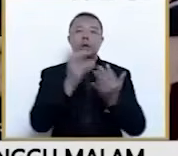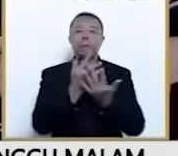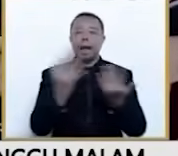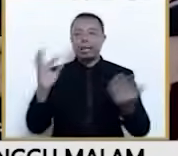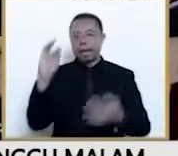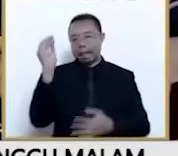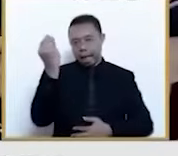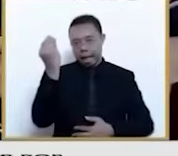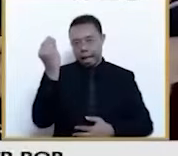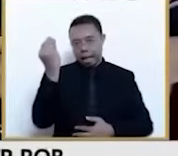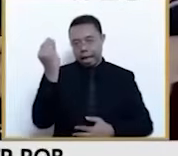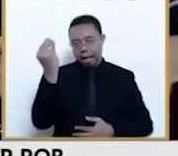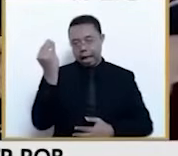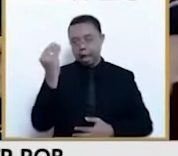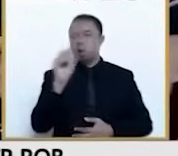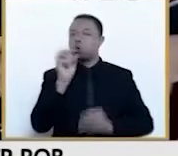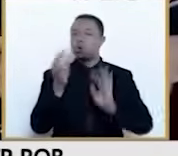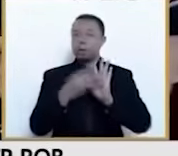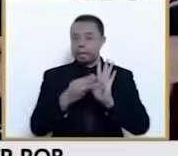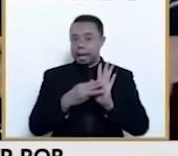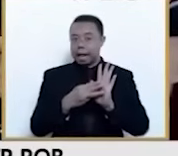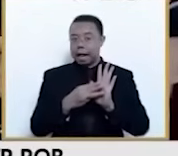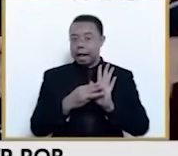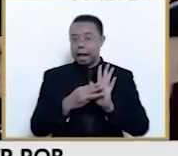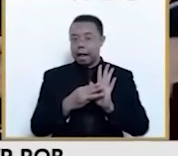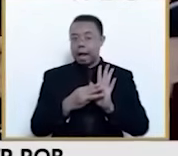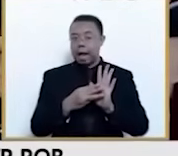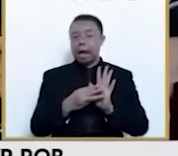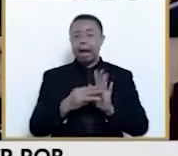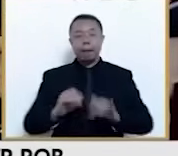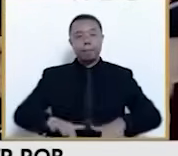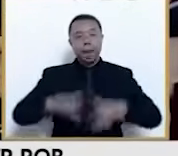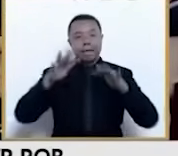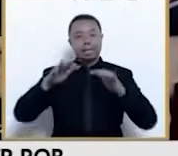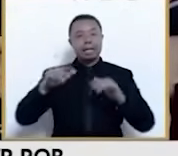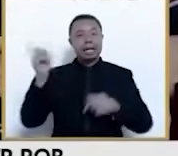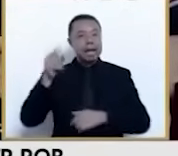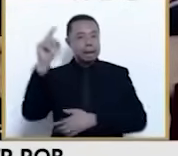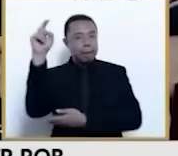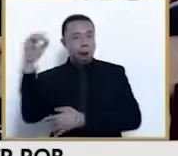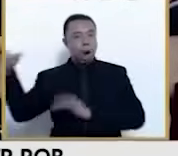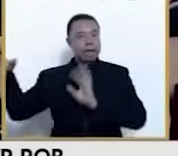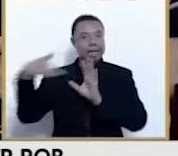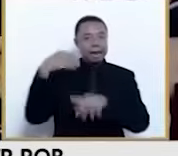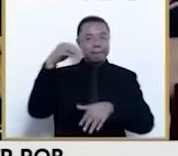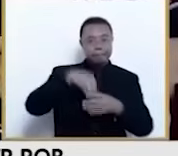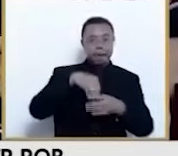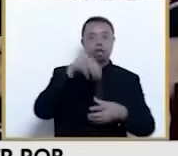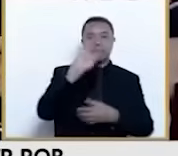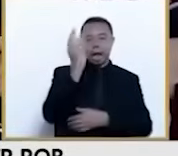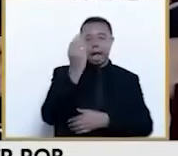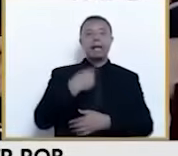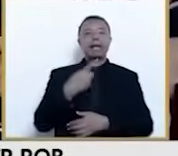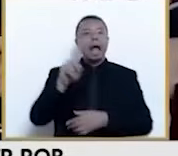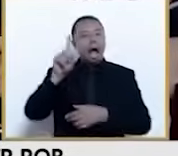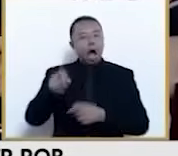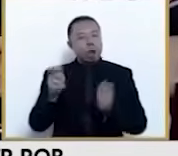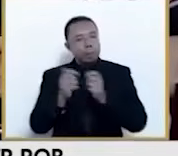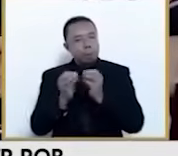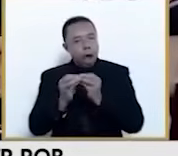warga Jakarta. Untuk masalah terkait dengan banjir kiriman, kita perlu